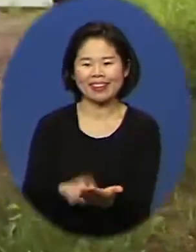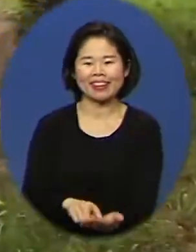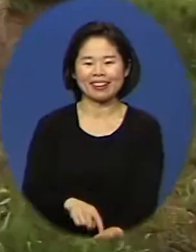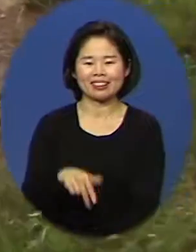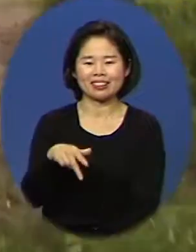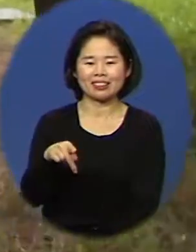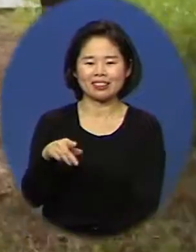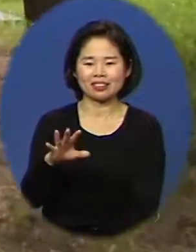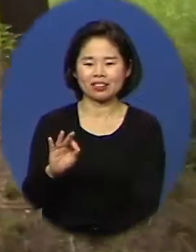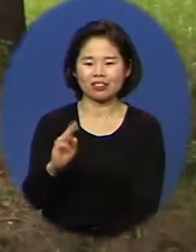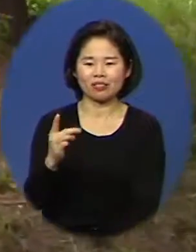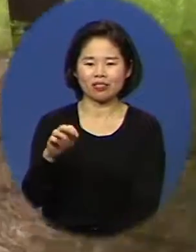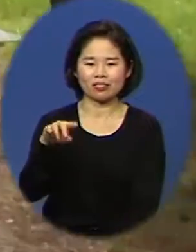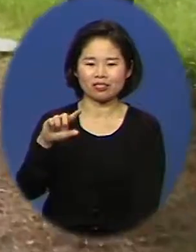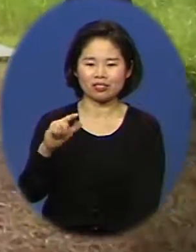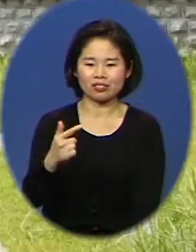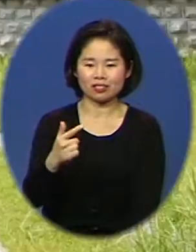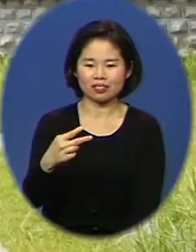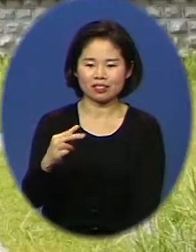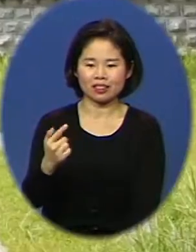전봉준 단소를 찾은 혜빈.